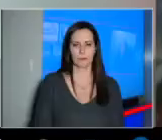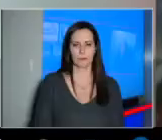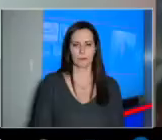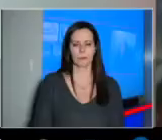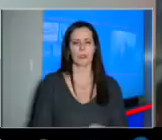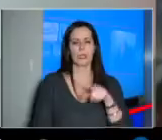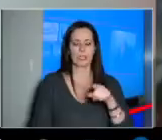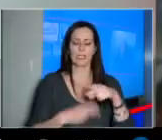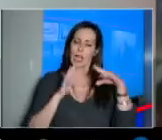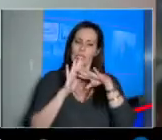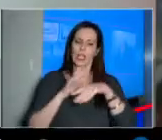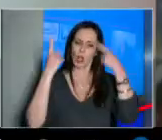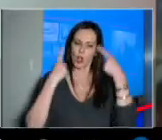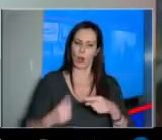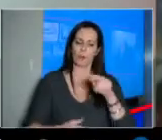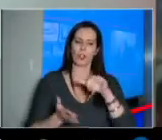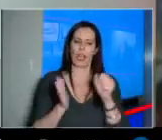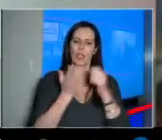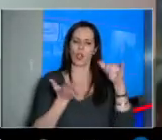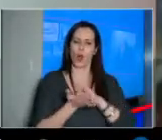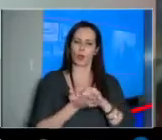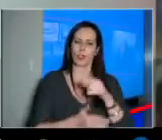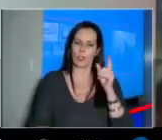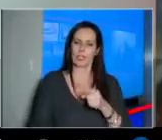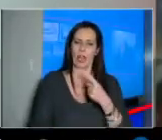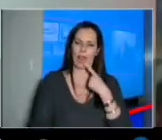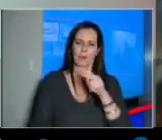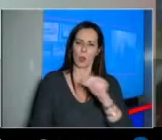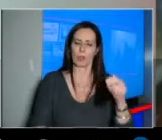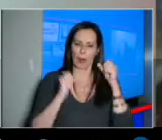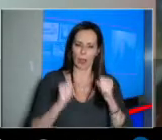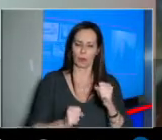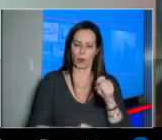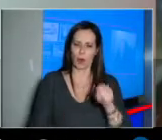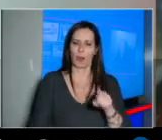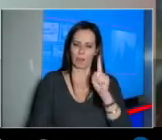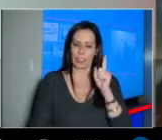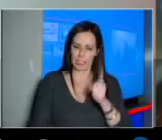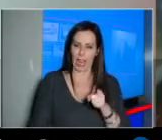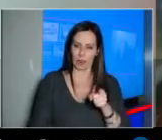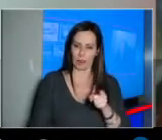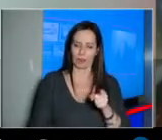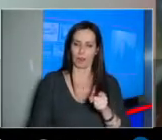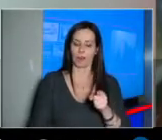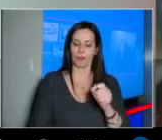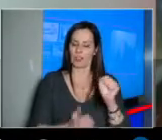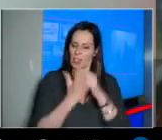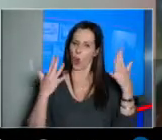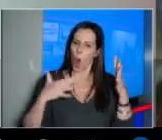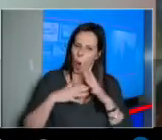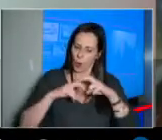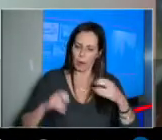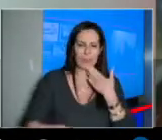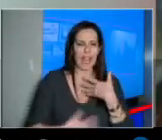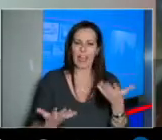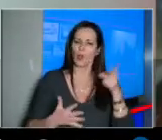זה הסדר יום של הניו יורק טיימס, שצריכים לדבר על נושאים ביטחוניים, הוא שם. אבל שצריך לחסור דברים, זה עיתון חוקר. בארץ